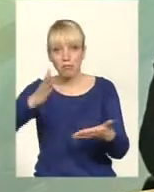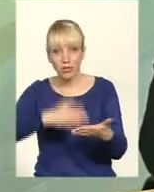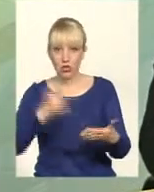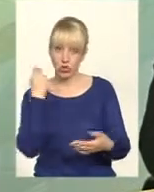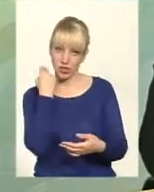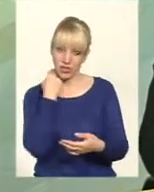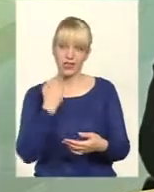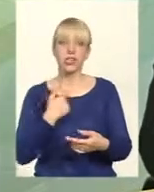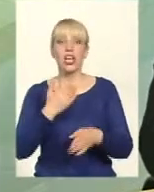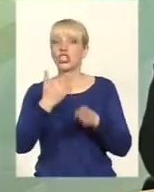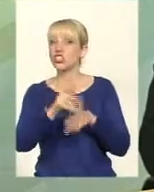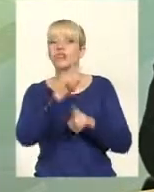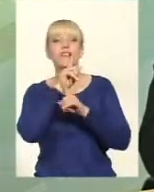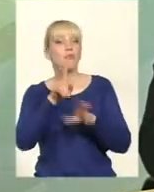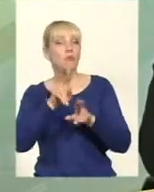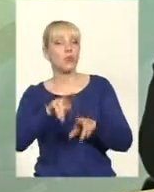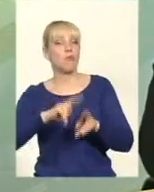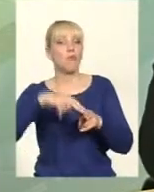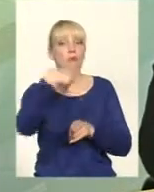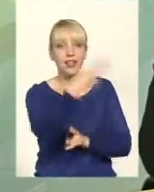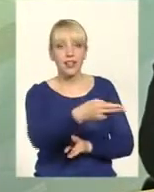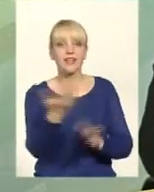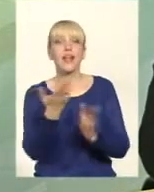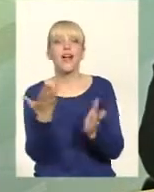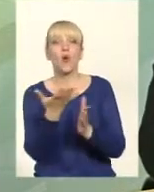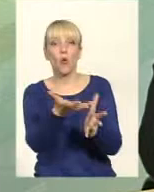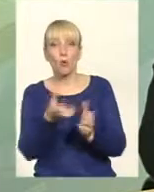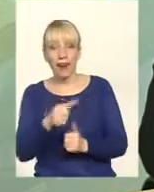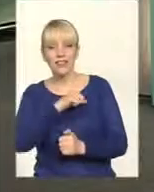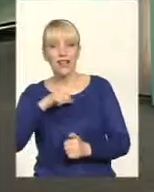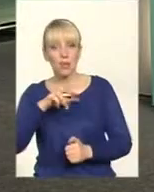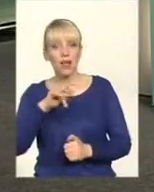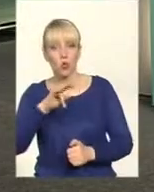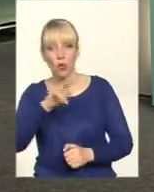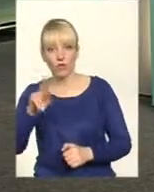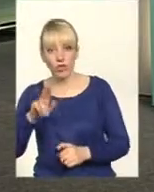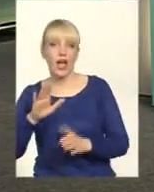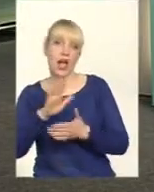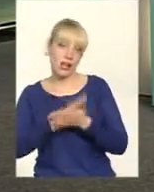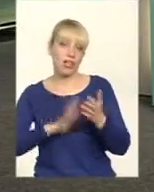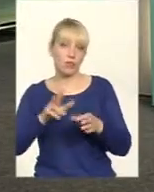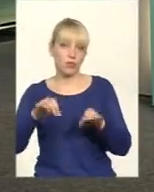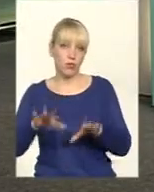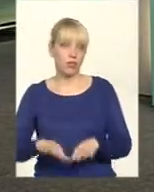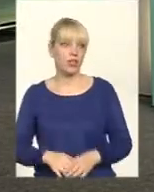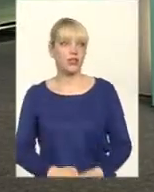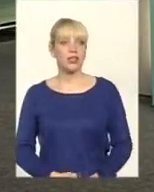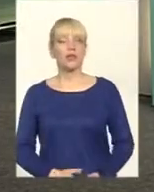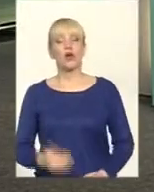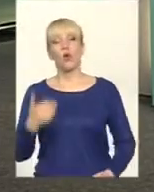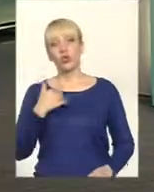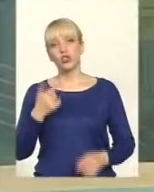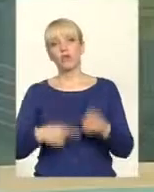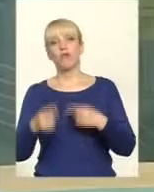не будемо повертати тих, що які брав Янукович. А далі треба реформувати країну. Зрозуміло, дякую. І, пане Ігоре,